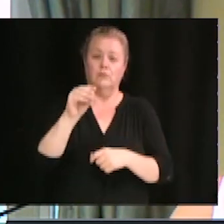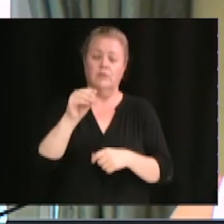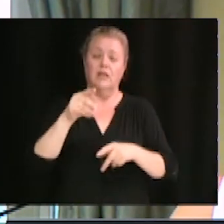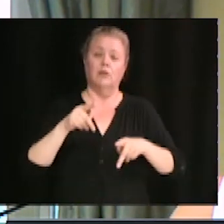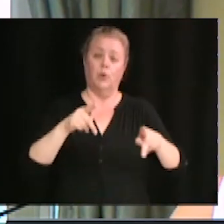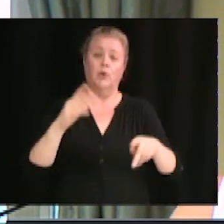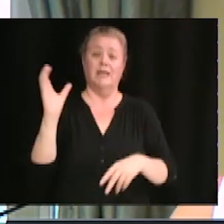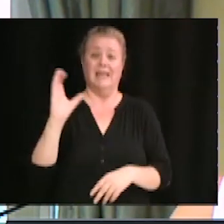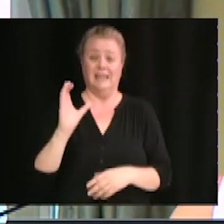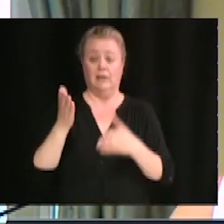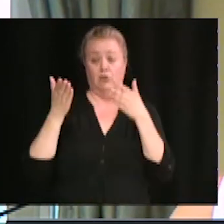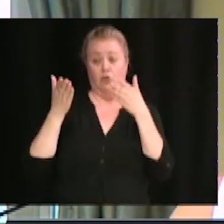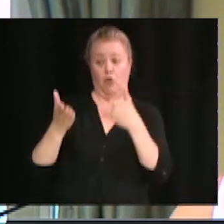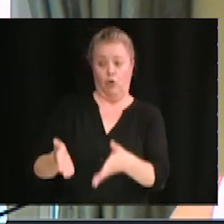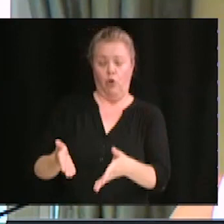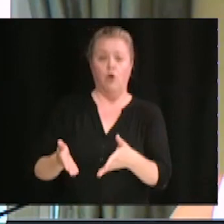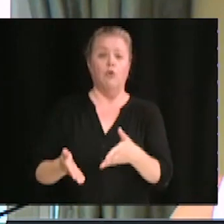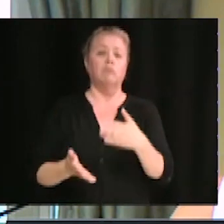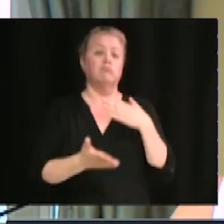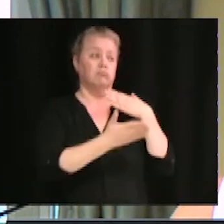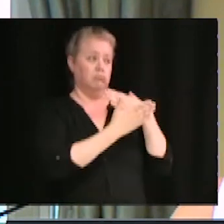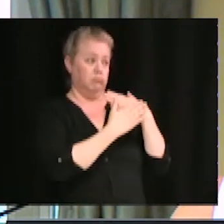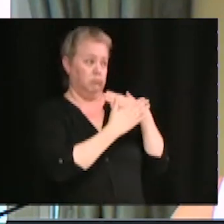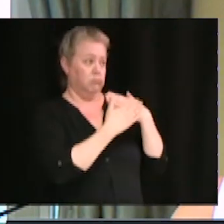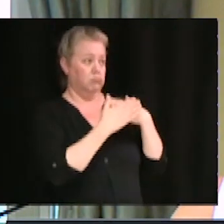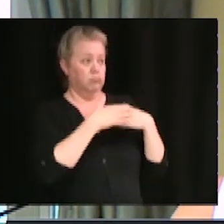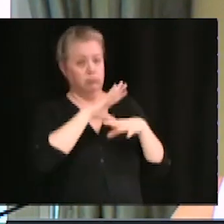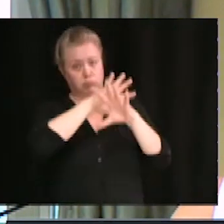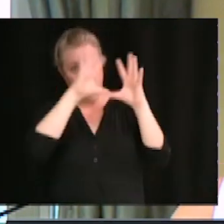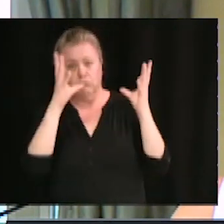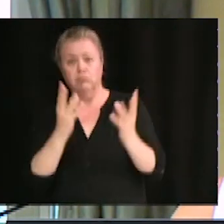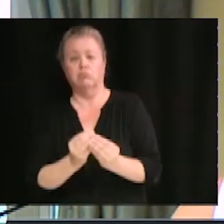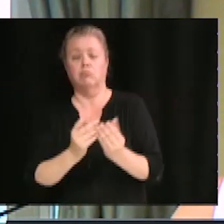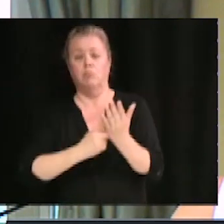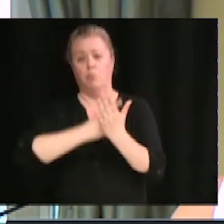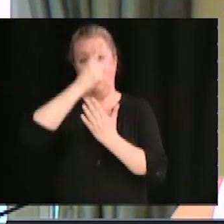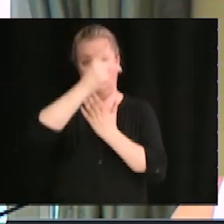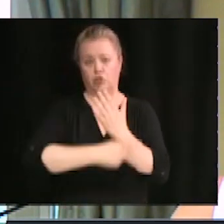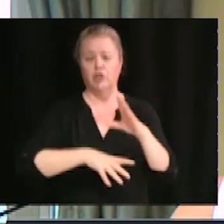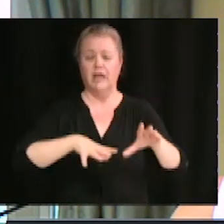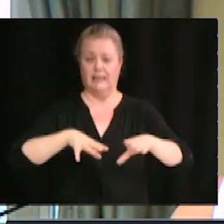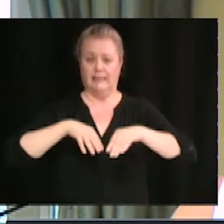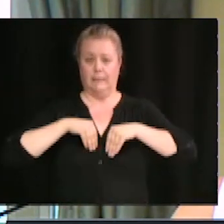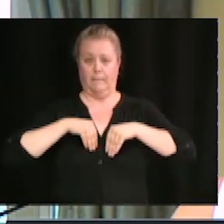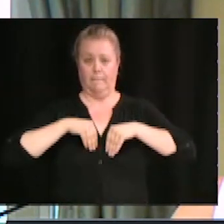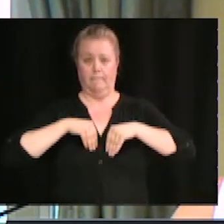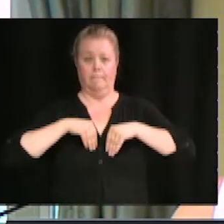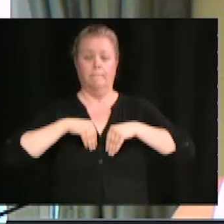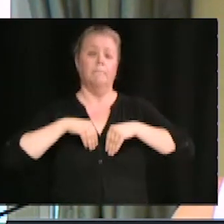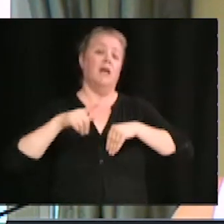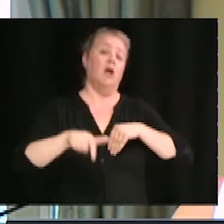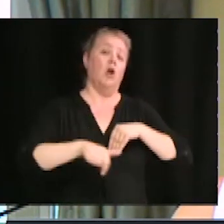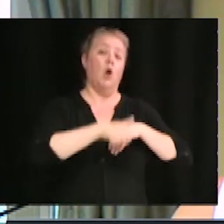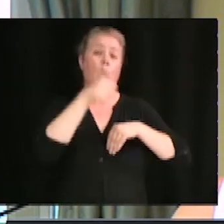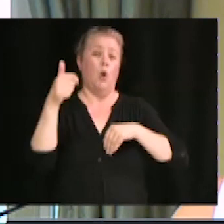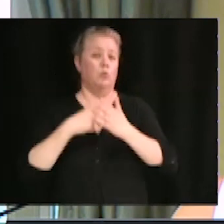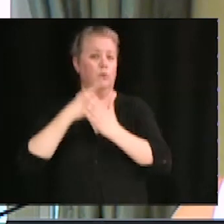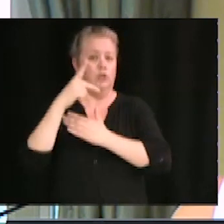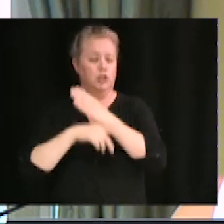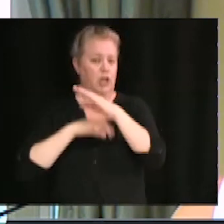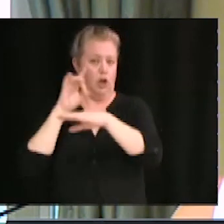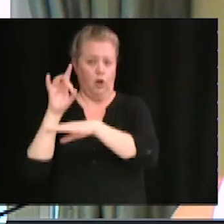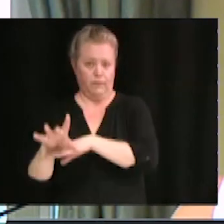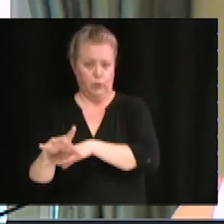cas-ci, il est recommandé d'accepter l'ensemble des projets. Quant au projet suivant, il sera résolu de les refuser. On parle des projets